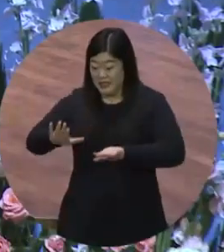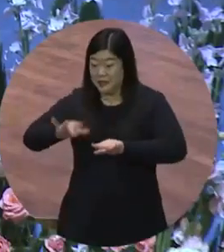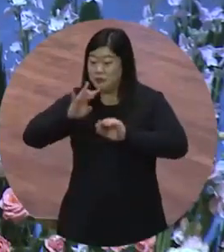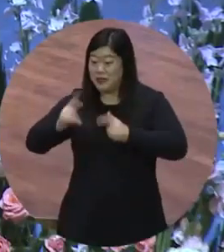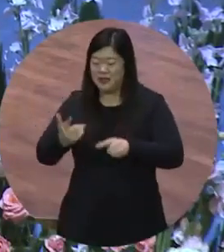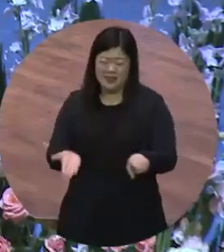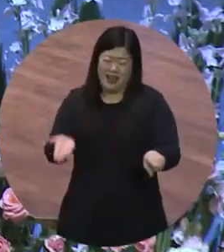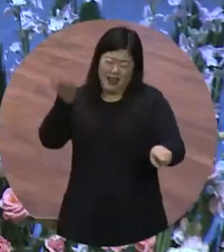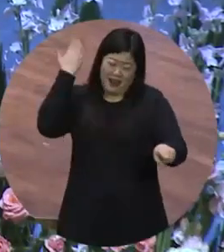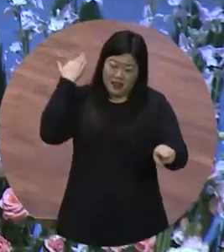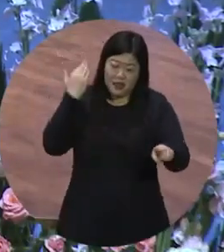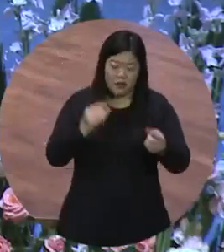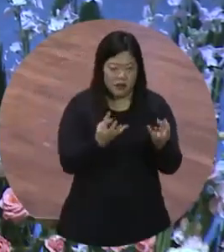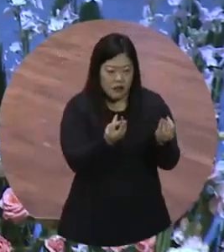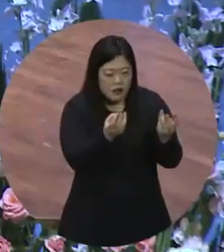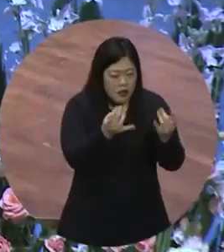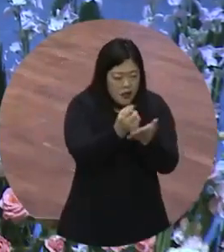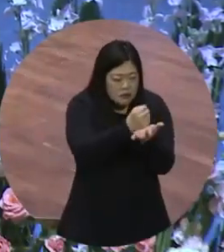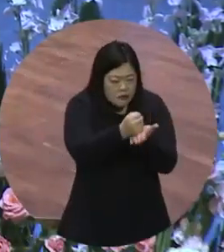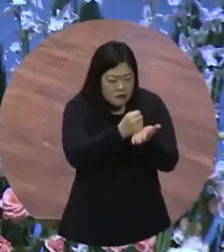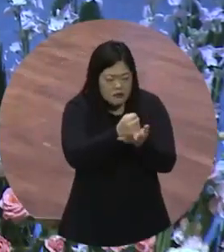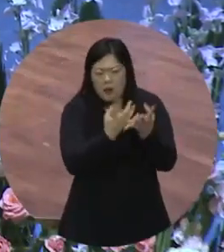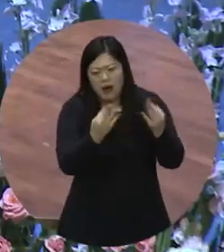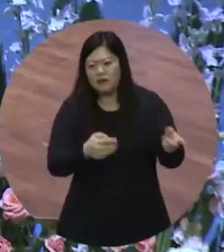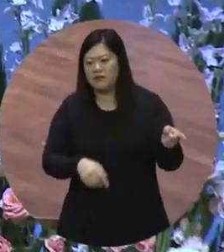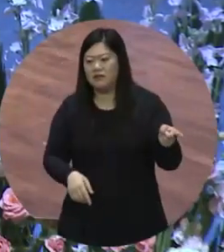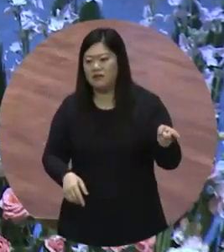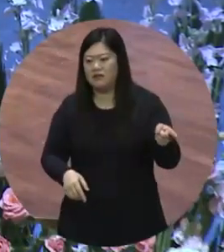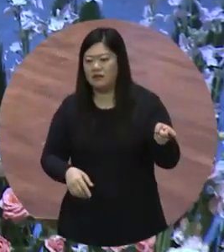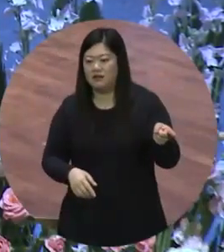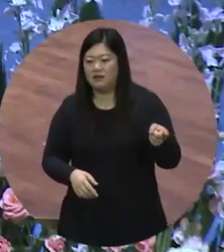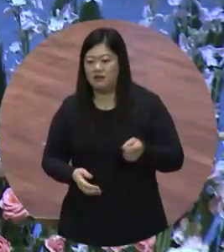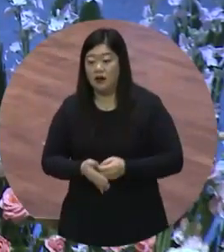여기에 하나님이 없이 사는 사람 다 빠져볼 수밖에 없어요.